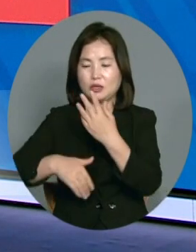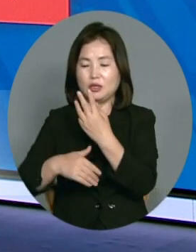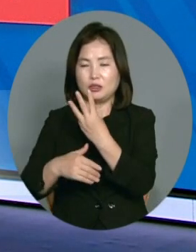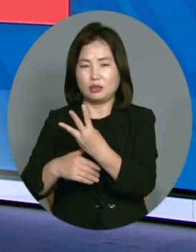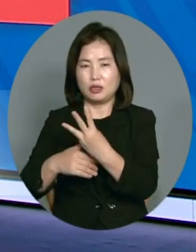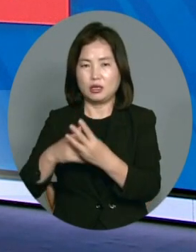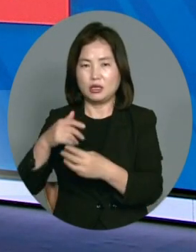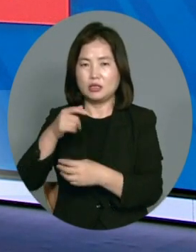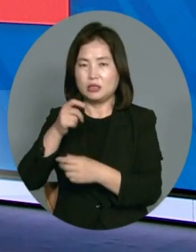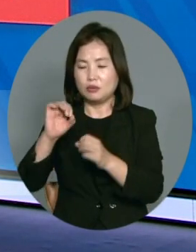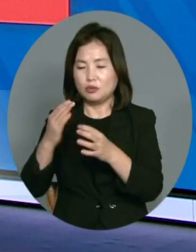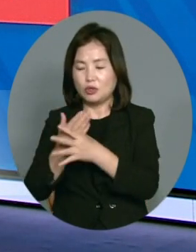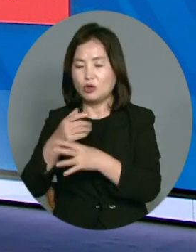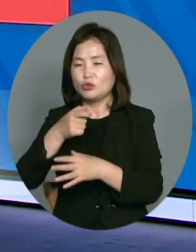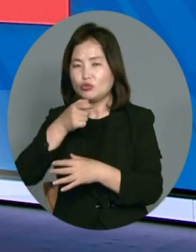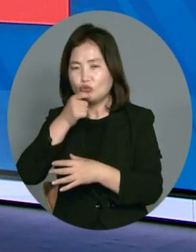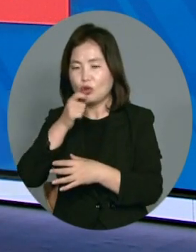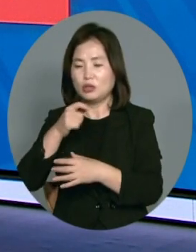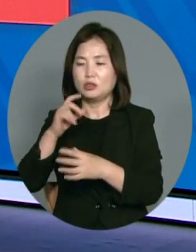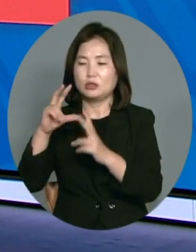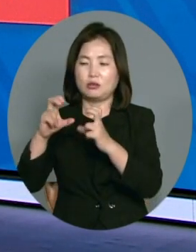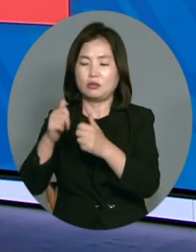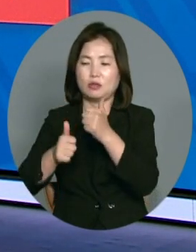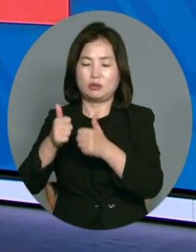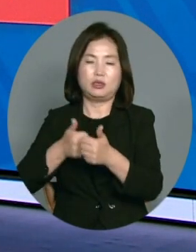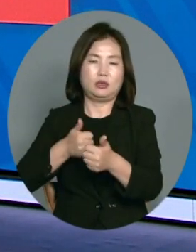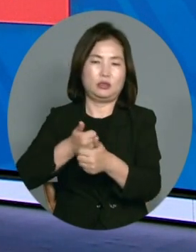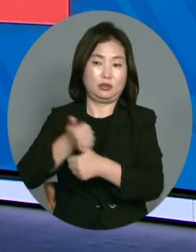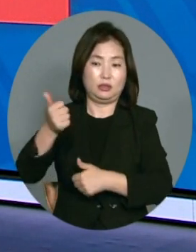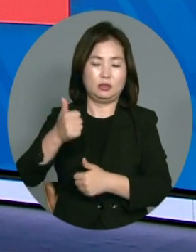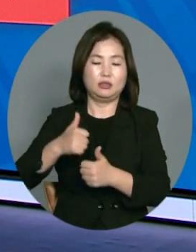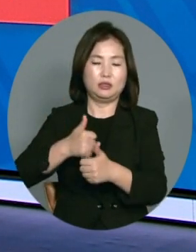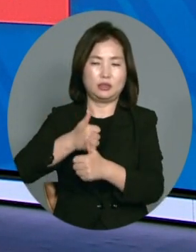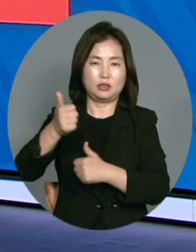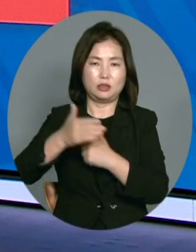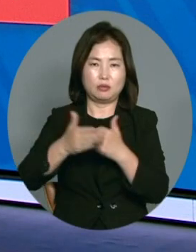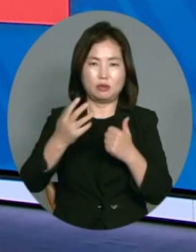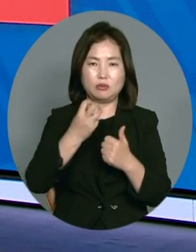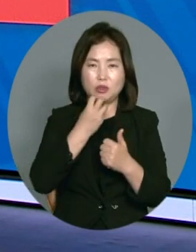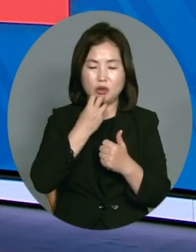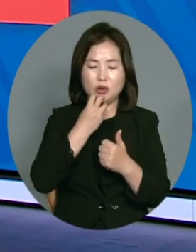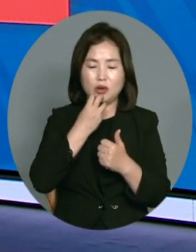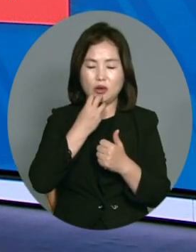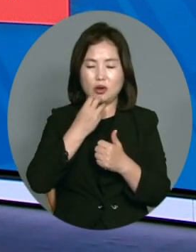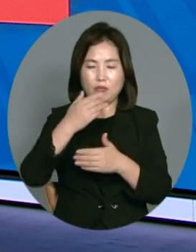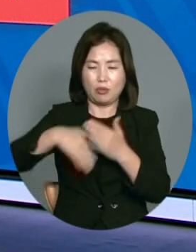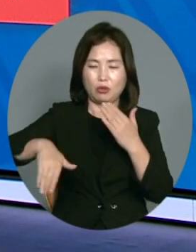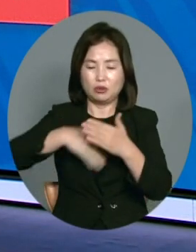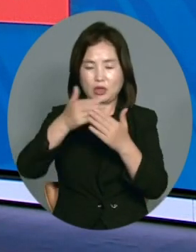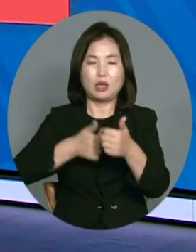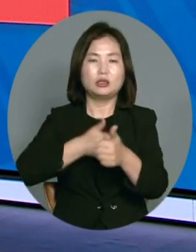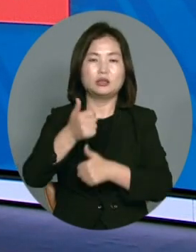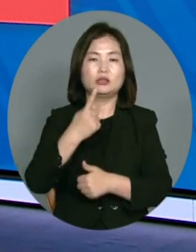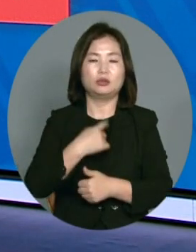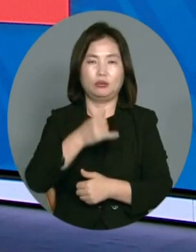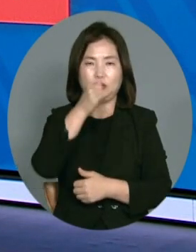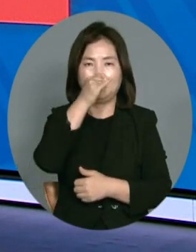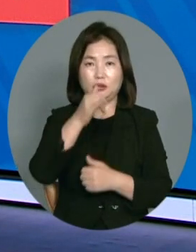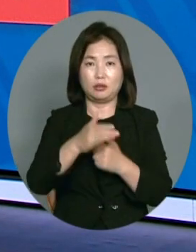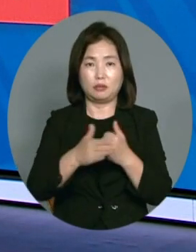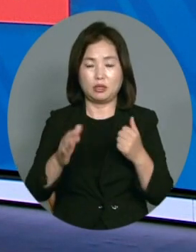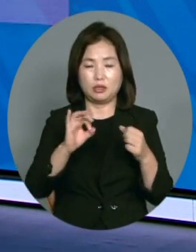서울, 성남, 수원에게 기록을 했습니다. B그룹에서 수원FC를 제외하고는 다 이겼던 기억이 있는 겁니다.